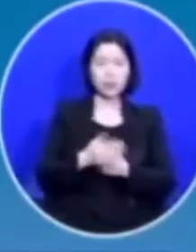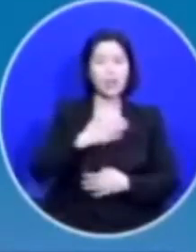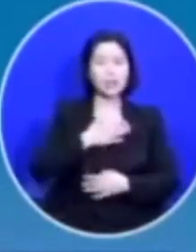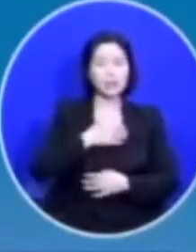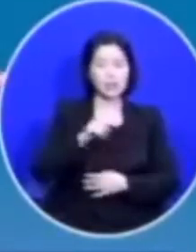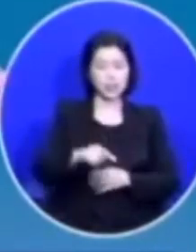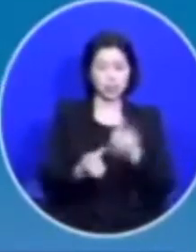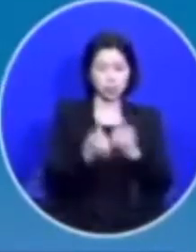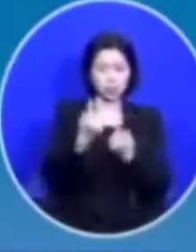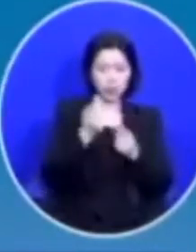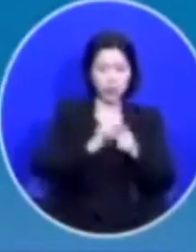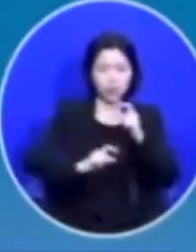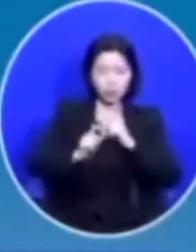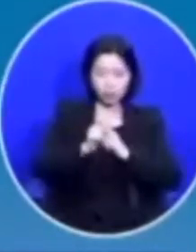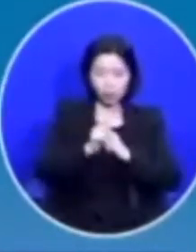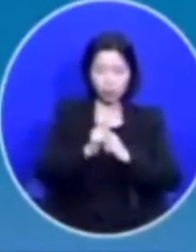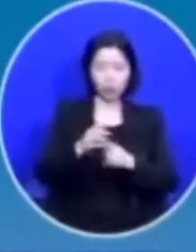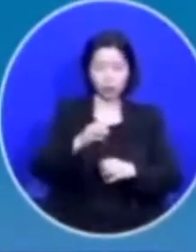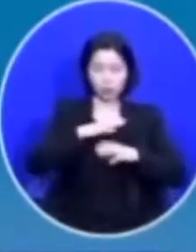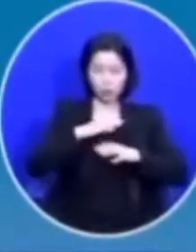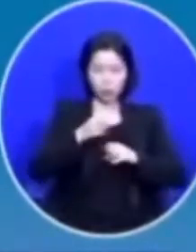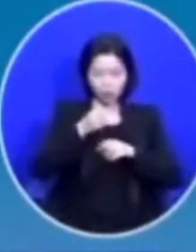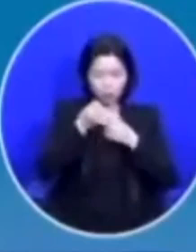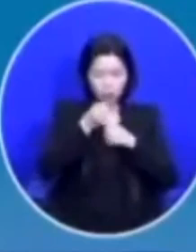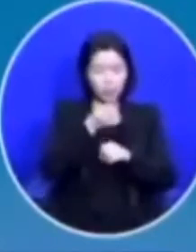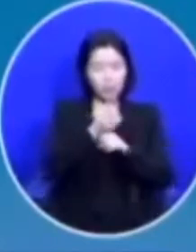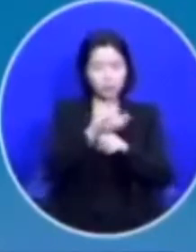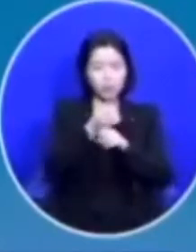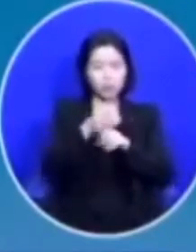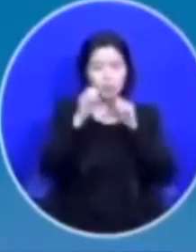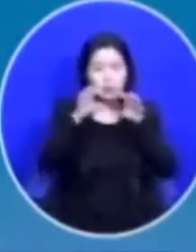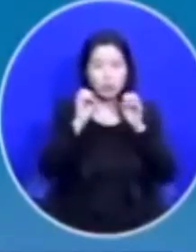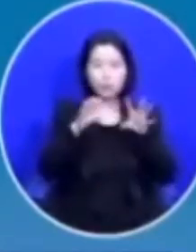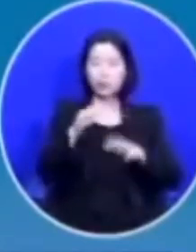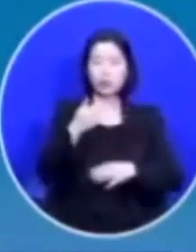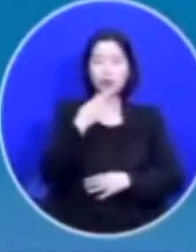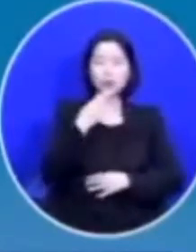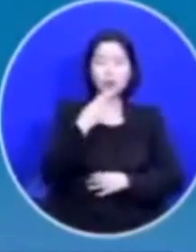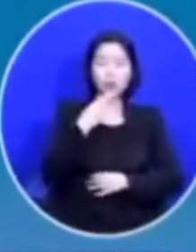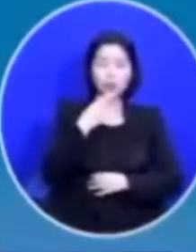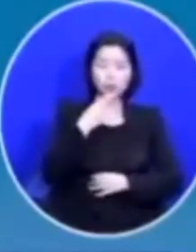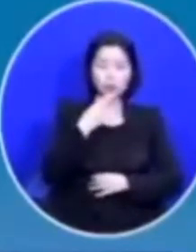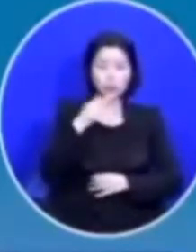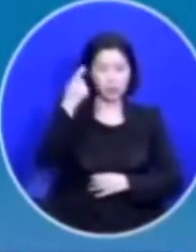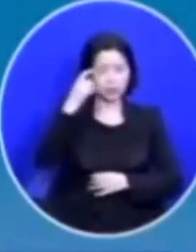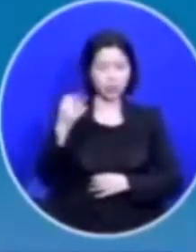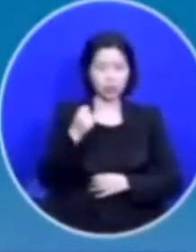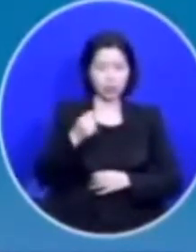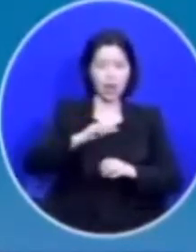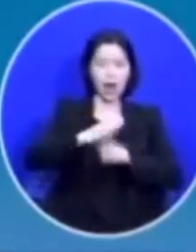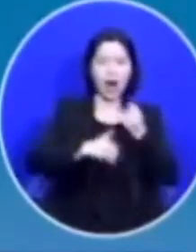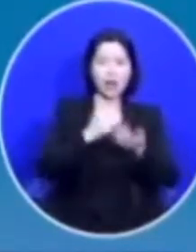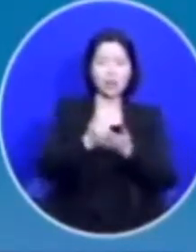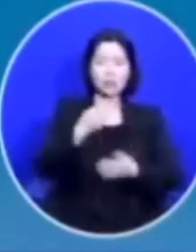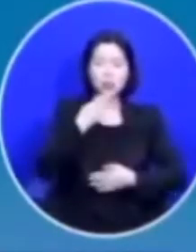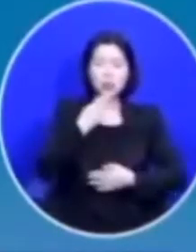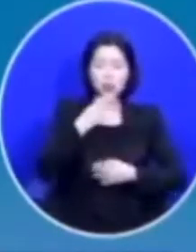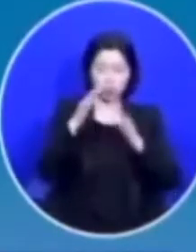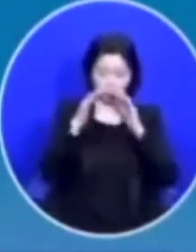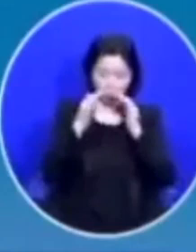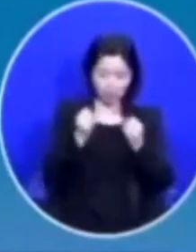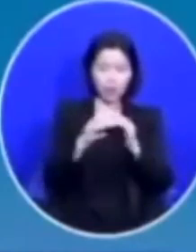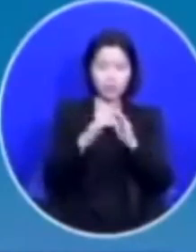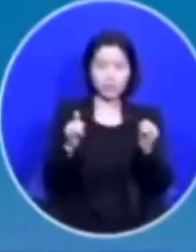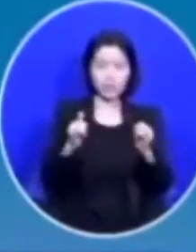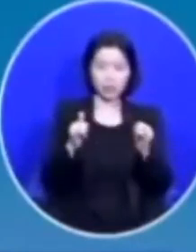저는 이보다도 더 놀라운 전도는 없다고 생각합니다 하나님이 안 계시다고 다들 믿고 있어요 그러나 강영우